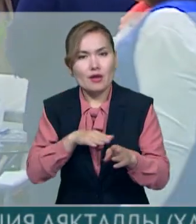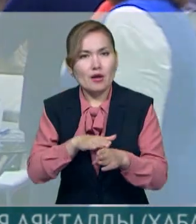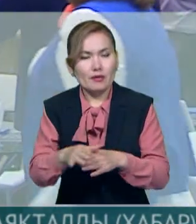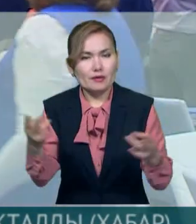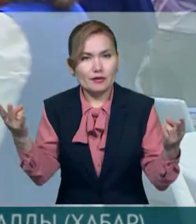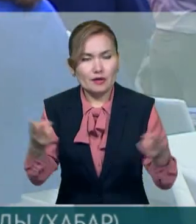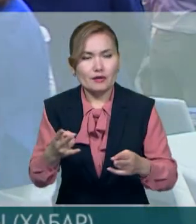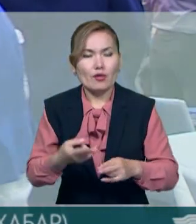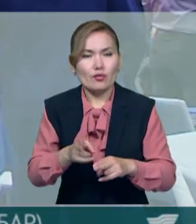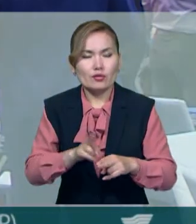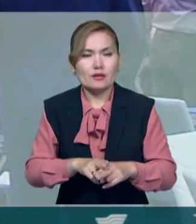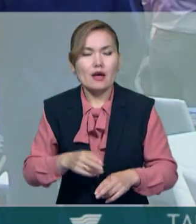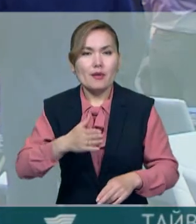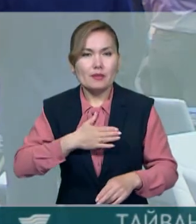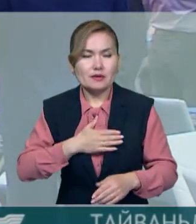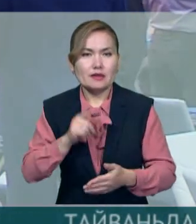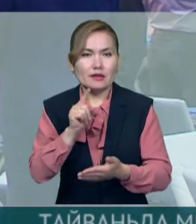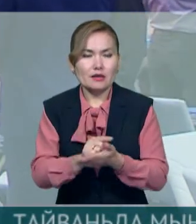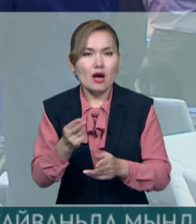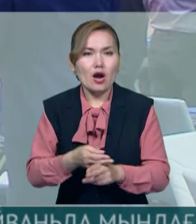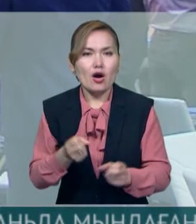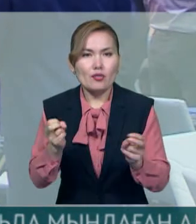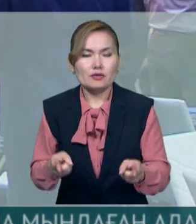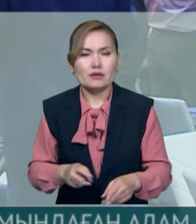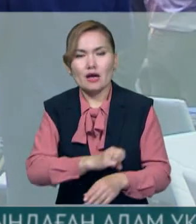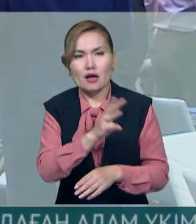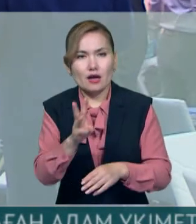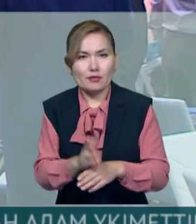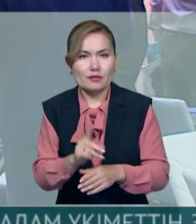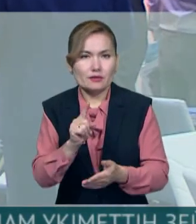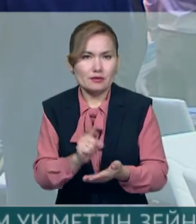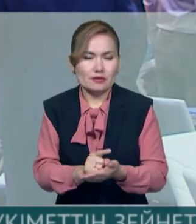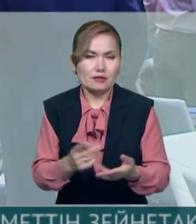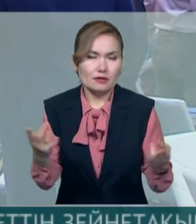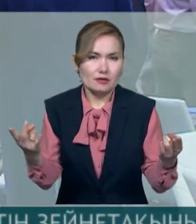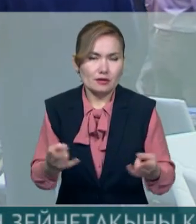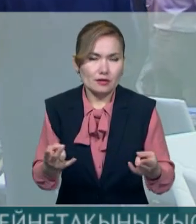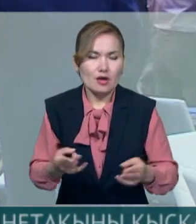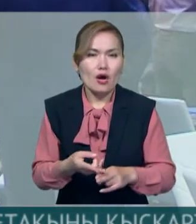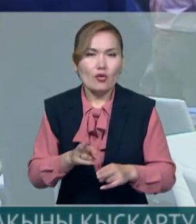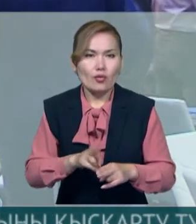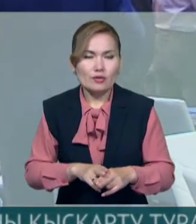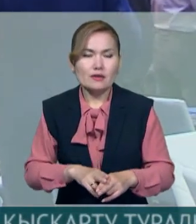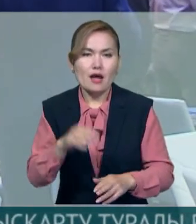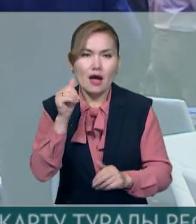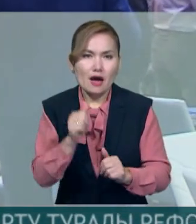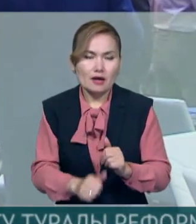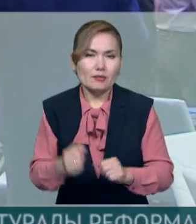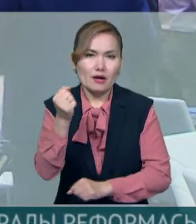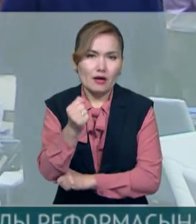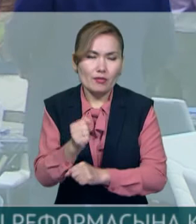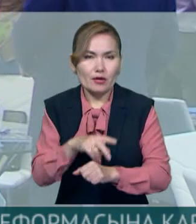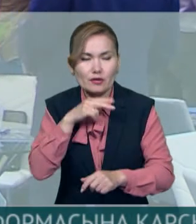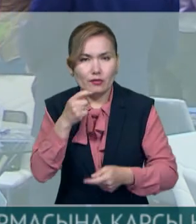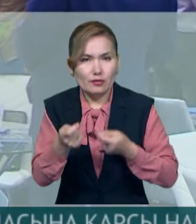басты мақсаты сол қауіпсіздікті қамтамасыз ету. Ал сонда қамтамасыз етпегеннен кейін сондықтан сондай